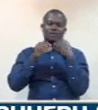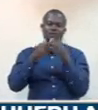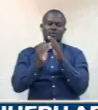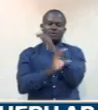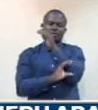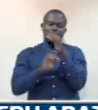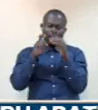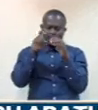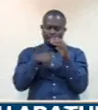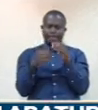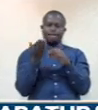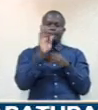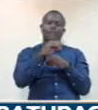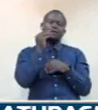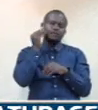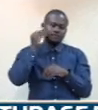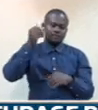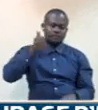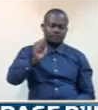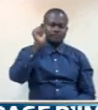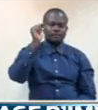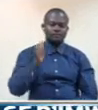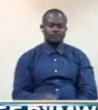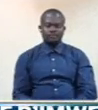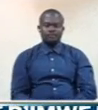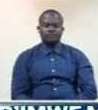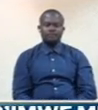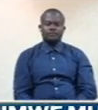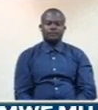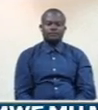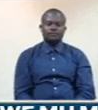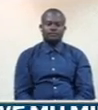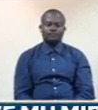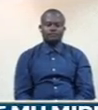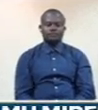gihugu bazajya baba bageze mu ngo zabo Jean Paul Turatsinze I Kigali.